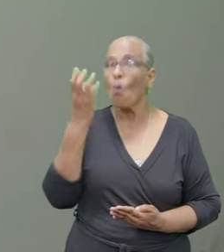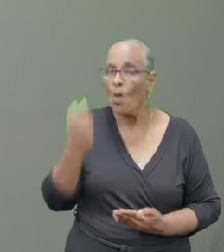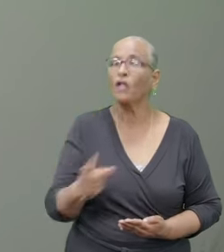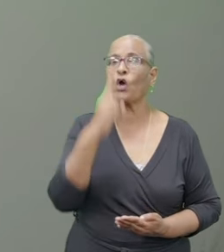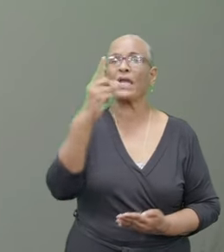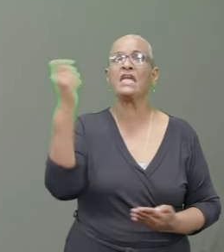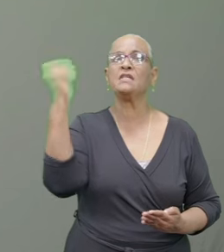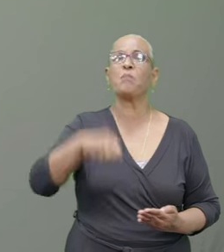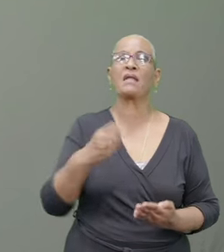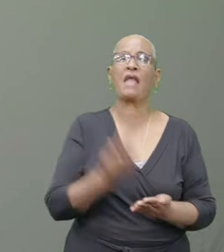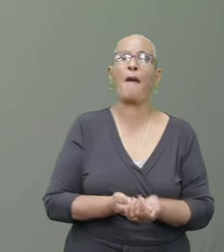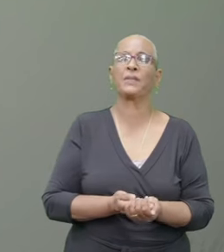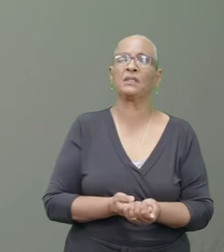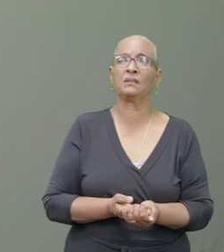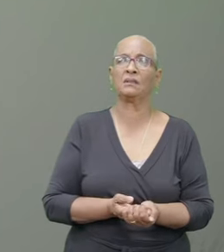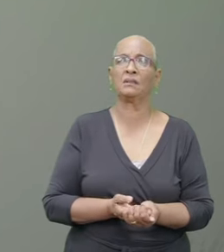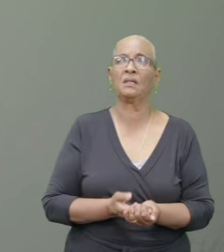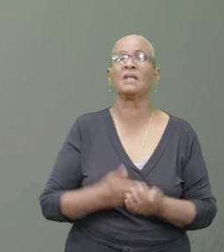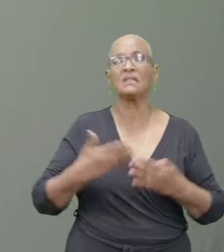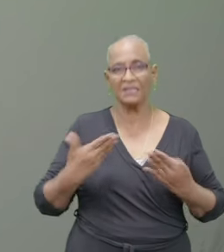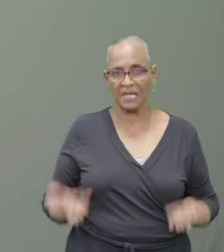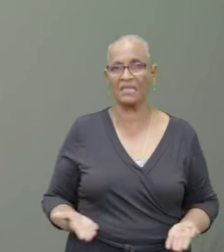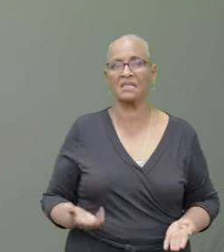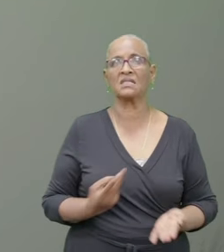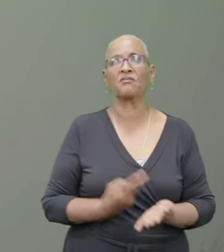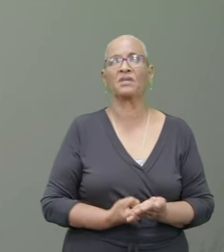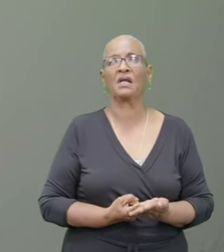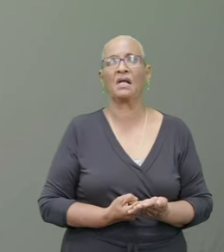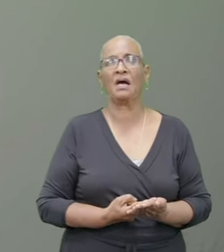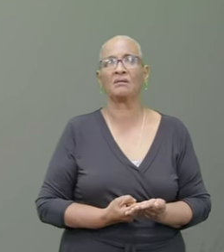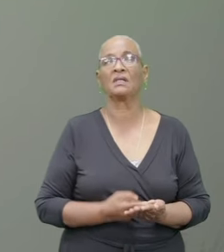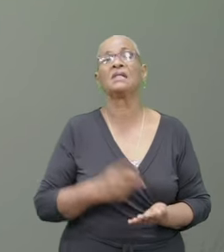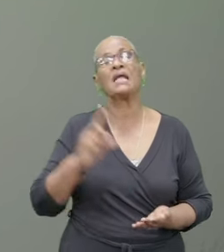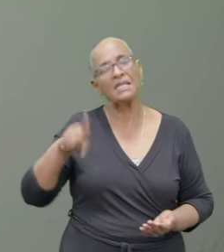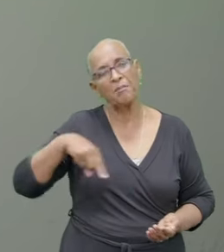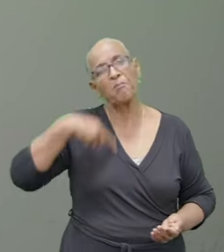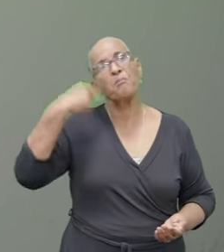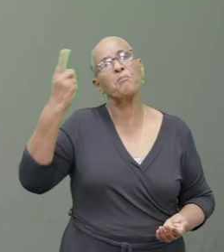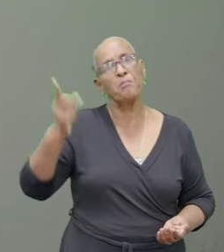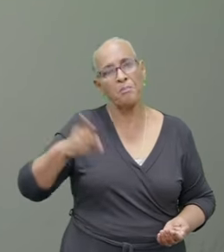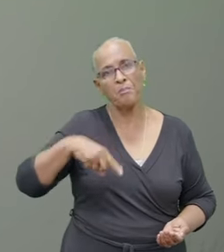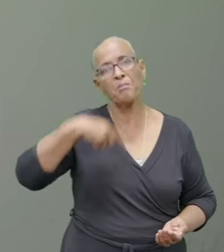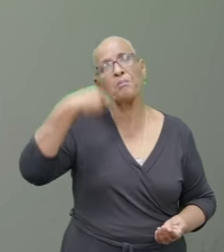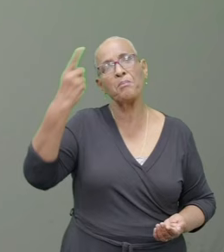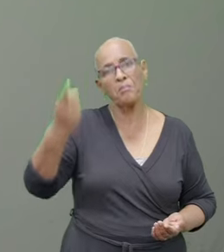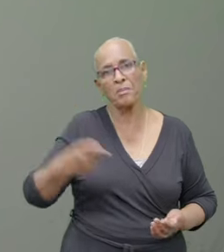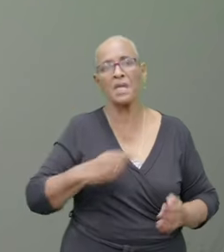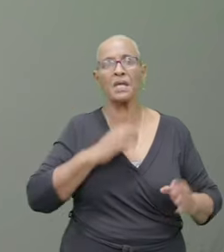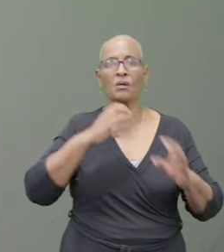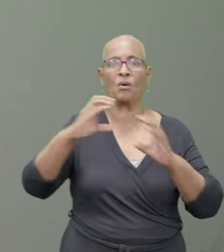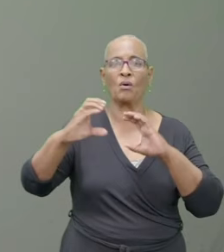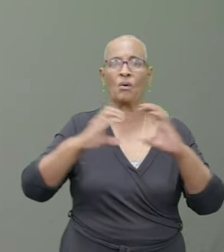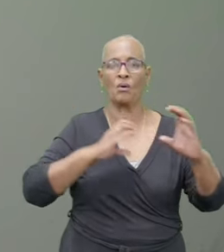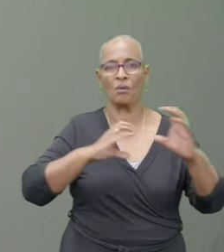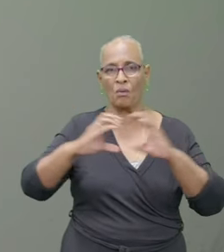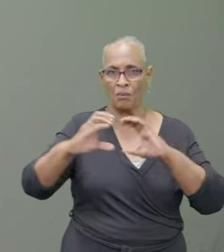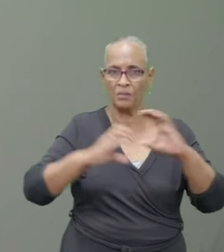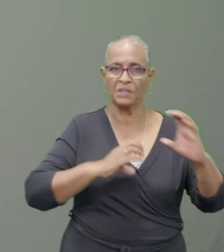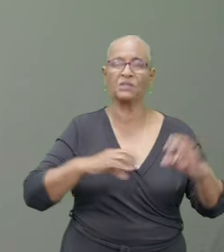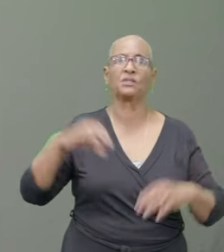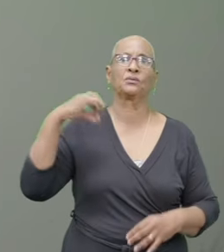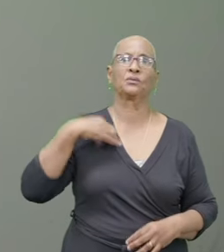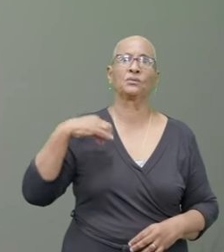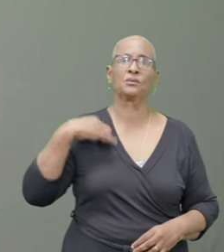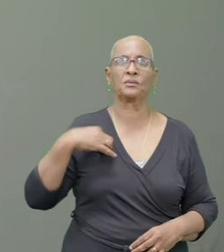Dus dat is de verklaring en dat is meerdere malen ook gecommuniceerd door het ministerie,